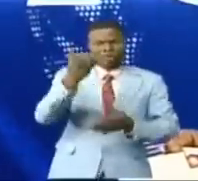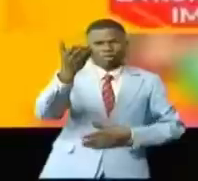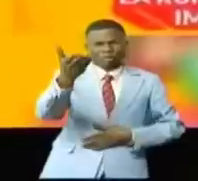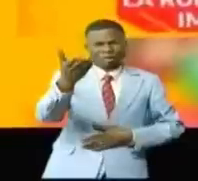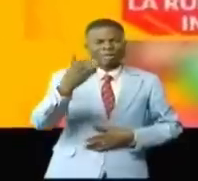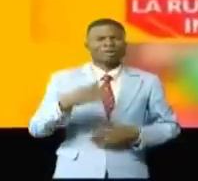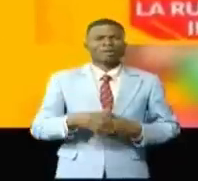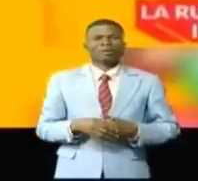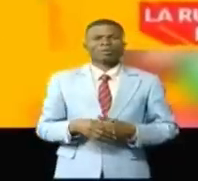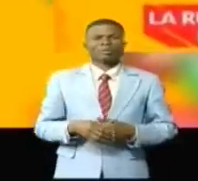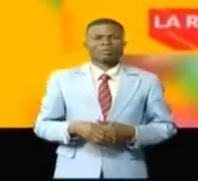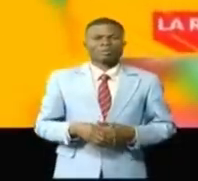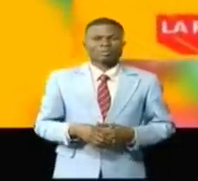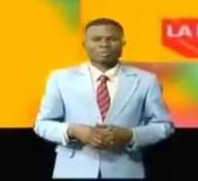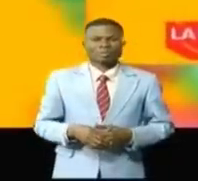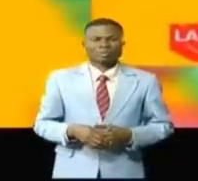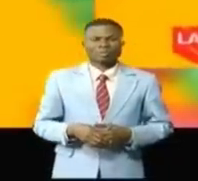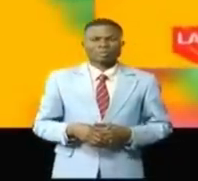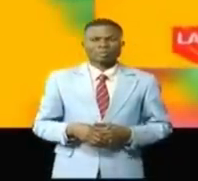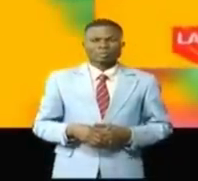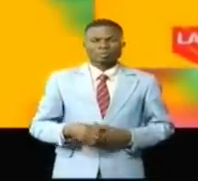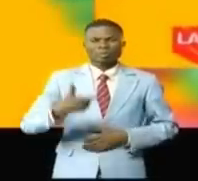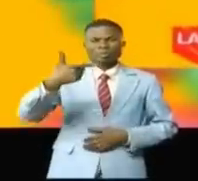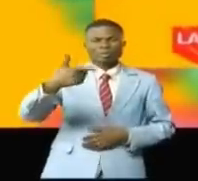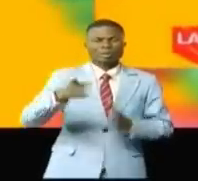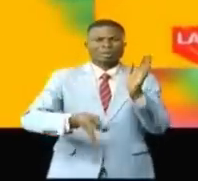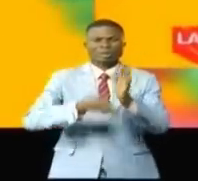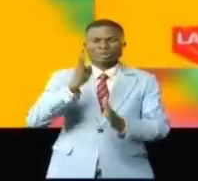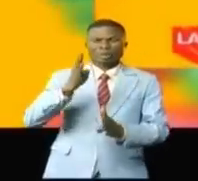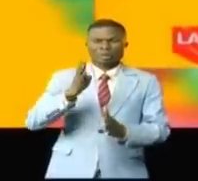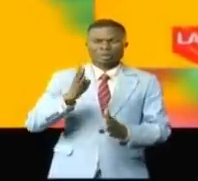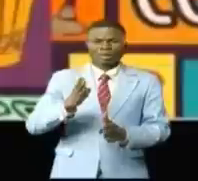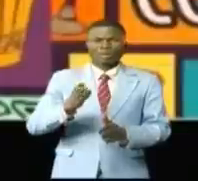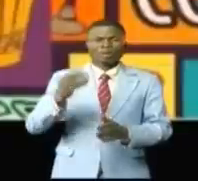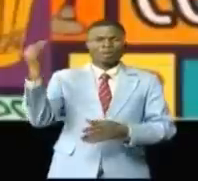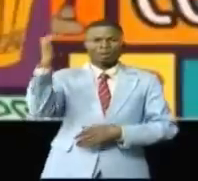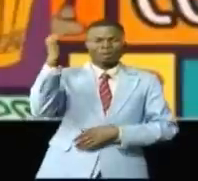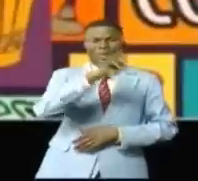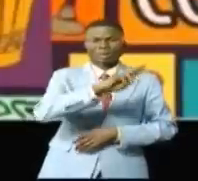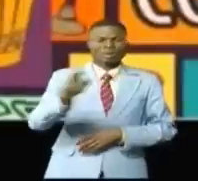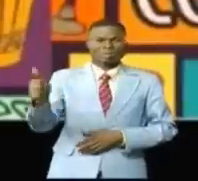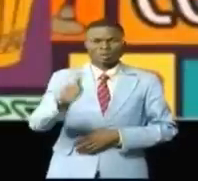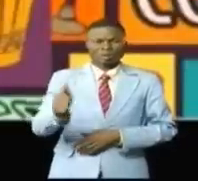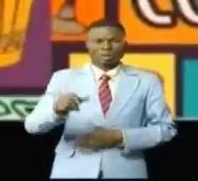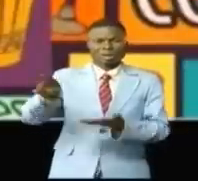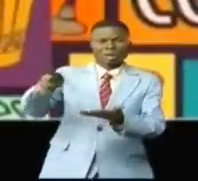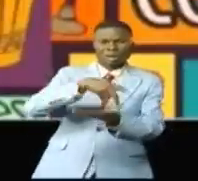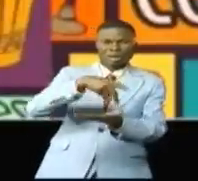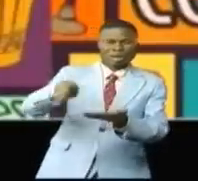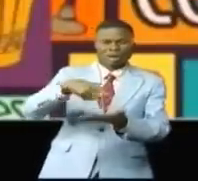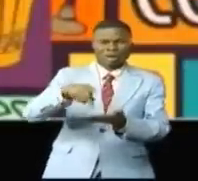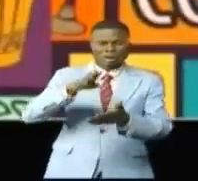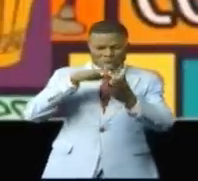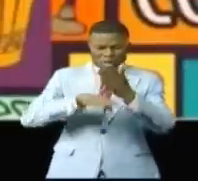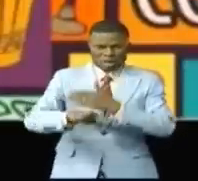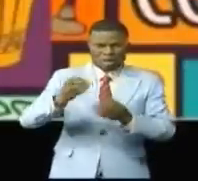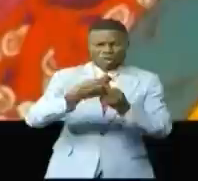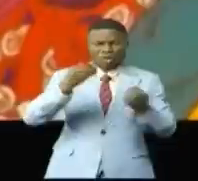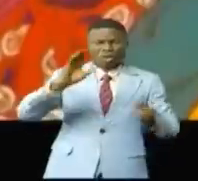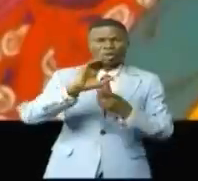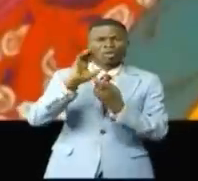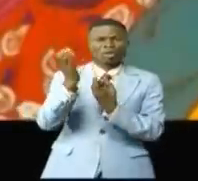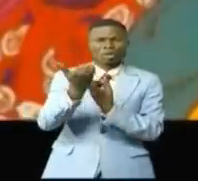reportage. Depuis mardi 14 décembre 2021, la rumba congolaise est inscrite au patrimoine